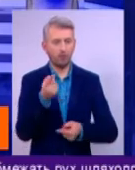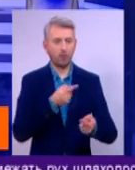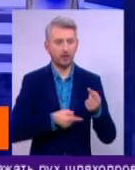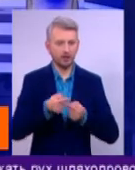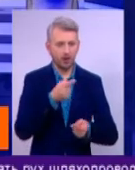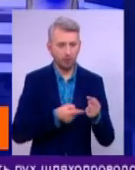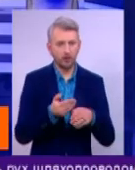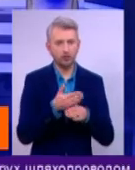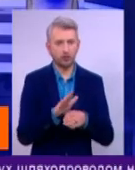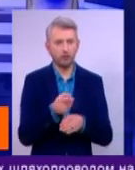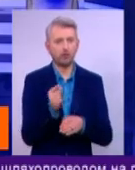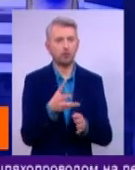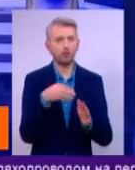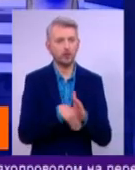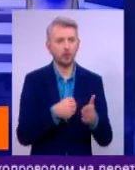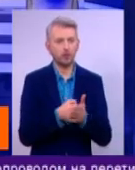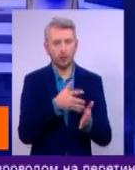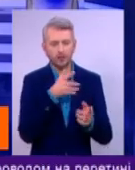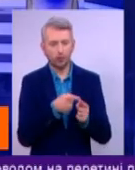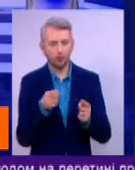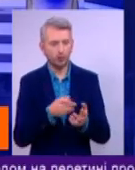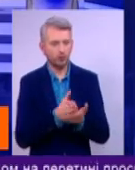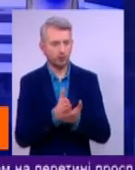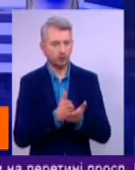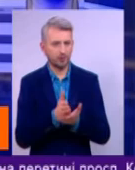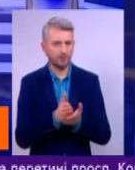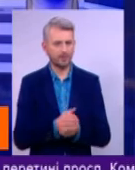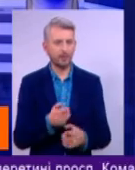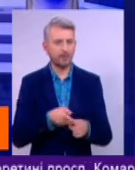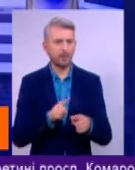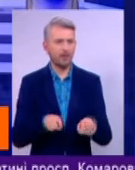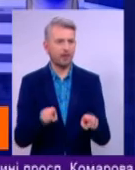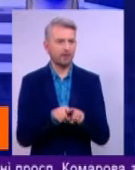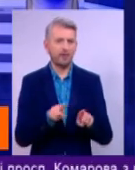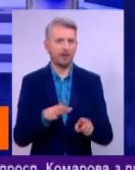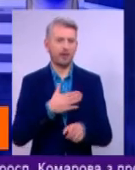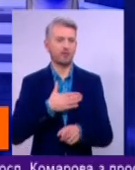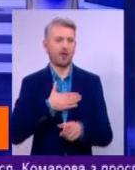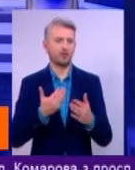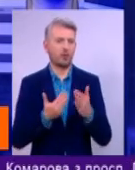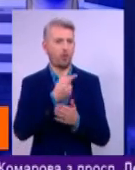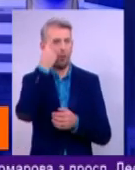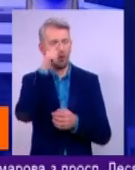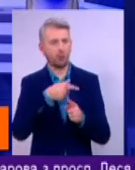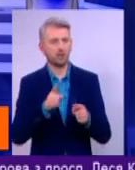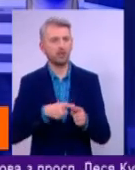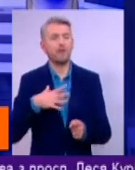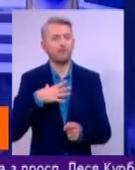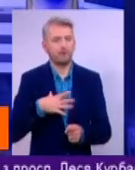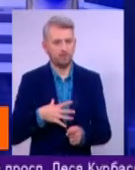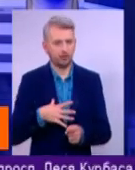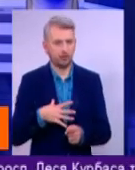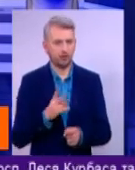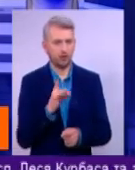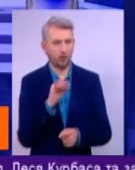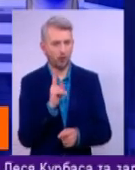повертаються частково, в тому числі, до строкової служби. Тобто це не таке наше ноу-хау, це вимушений крок для